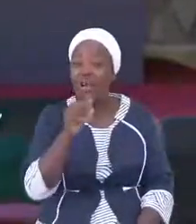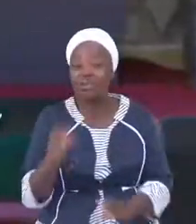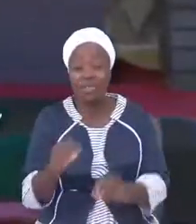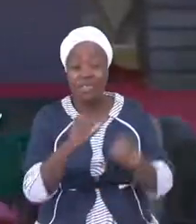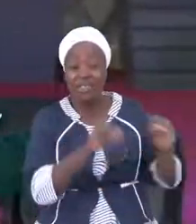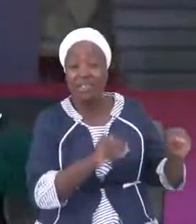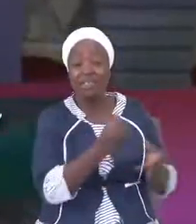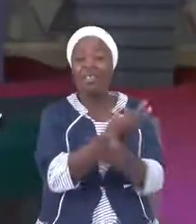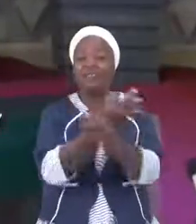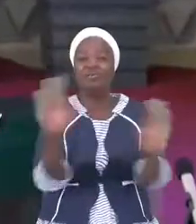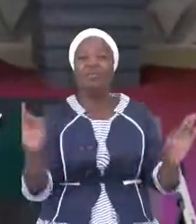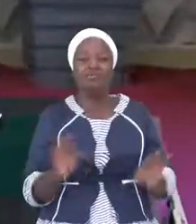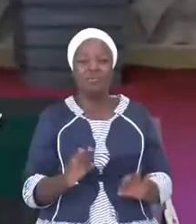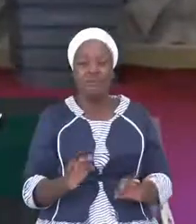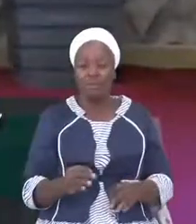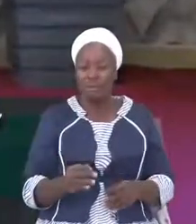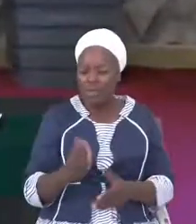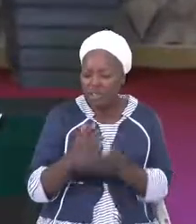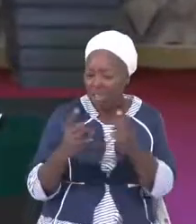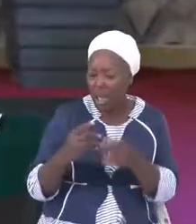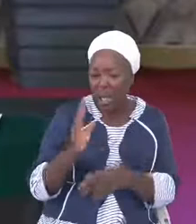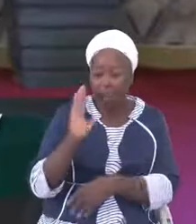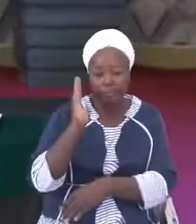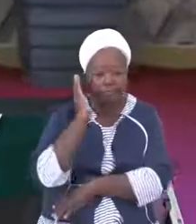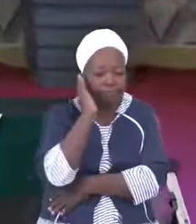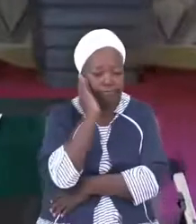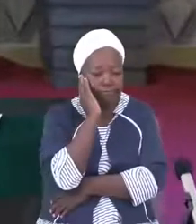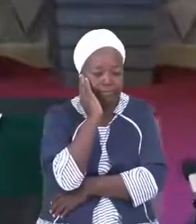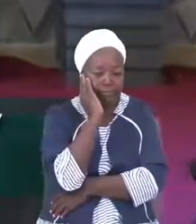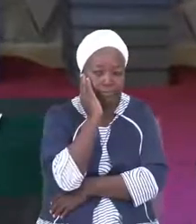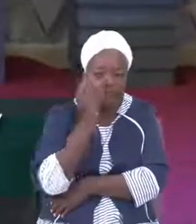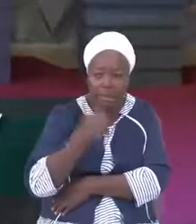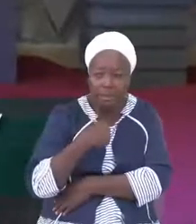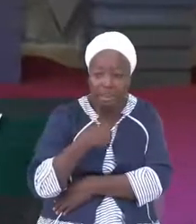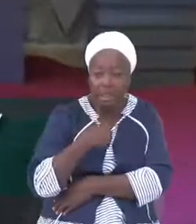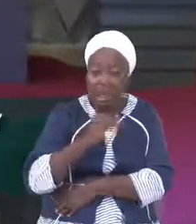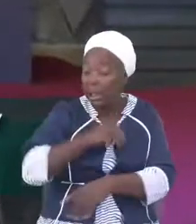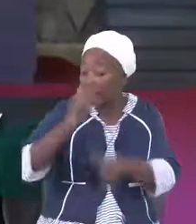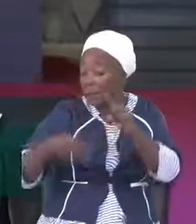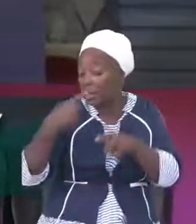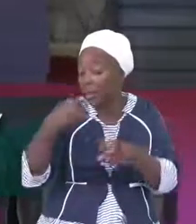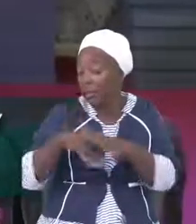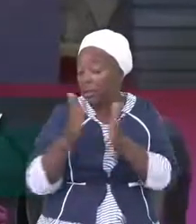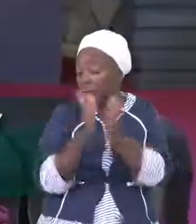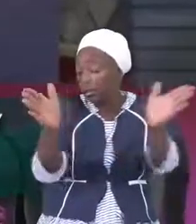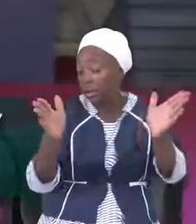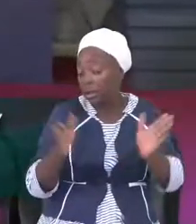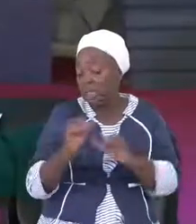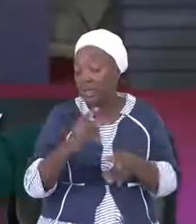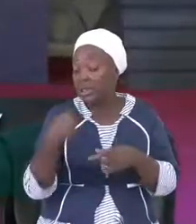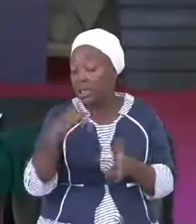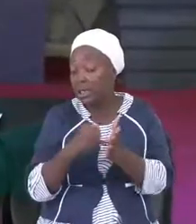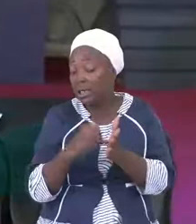J'entends quelqu'un qui dit que je ne peux pas le dire en public. Je dis pourquoi? Pasteur, si je le dis, Satan va l'entendre. Je dis, et